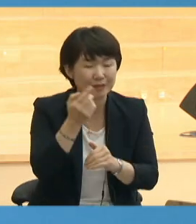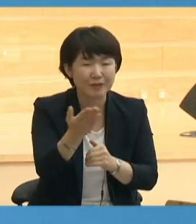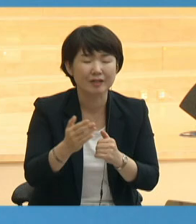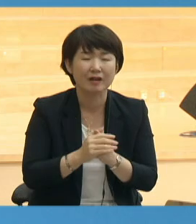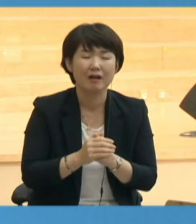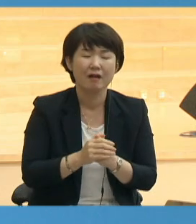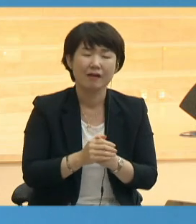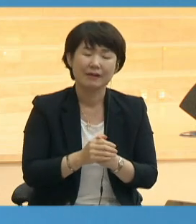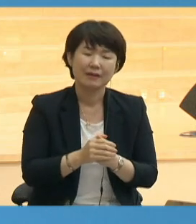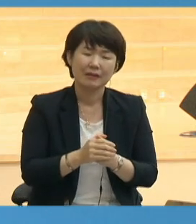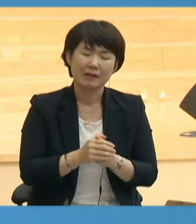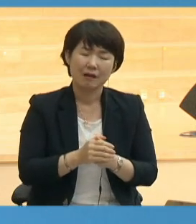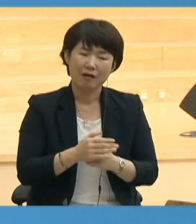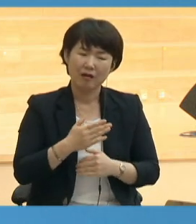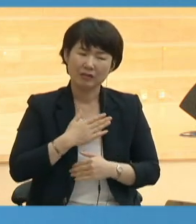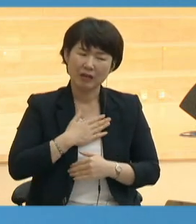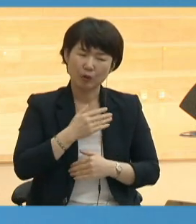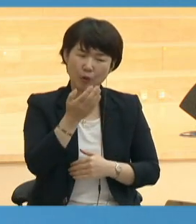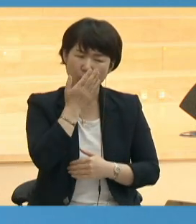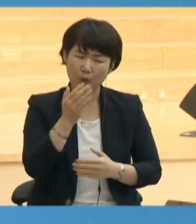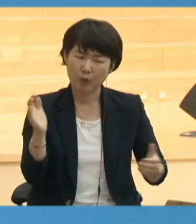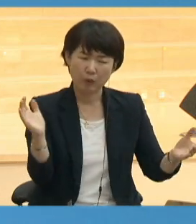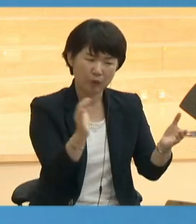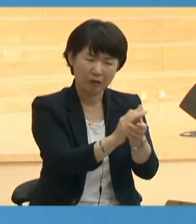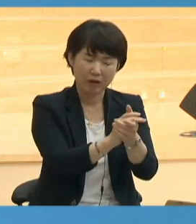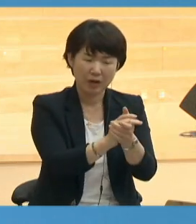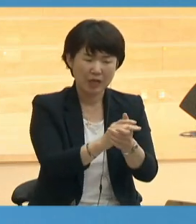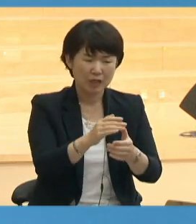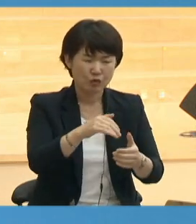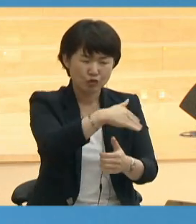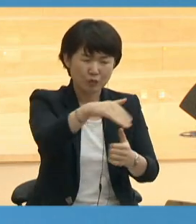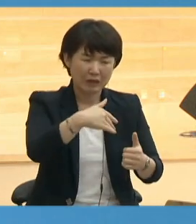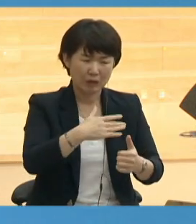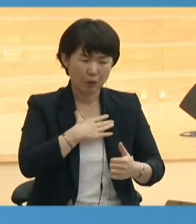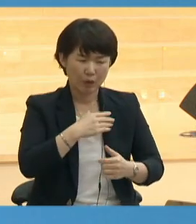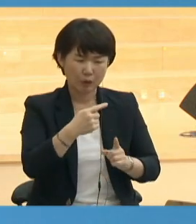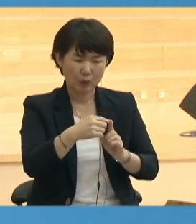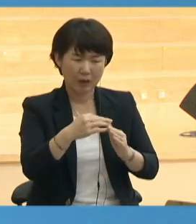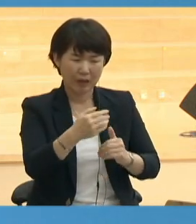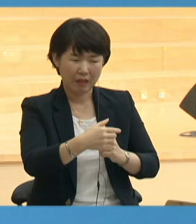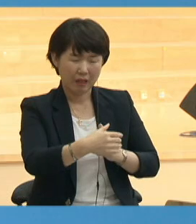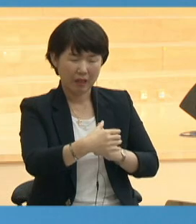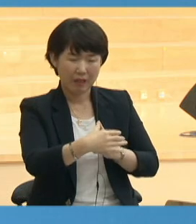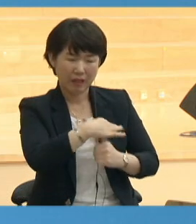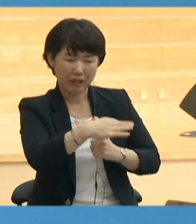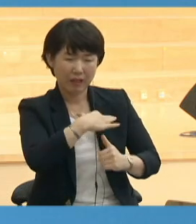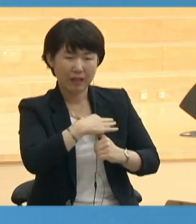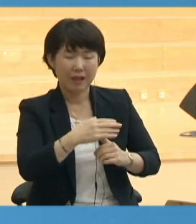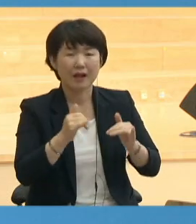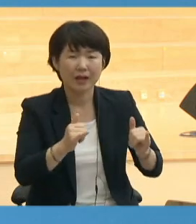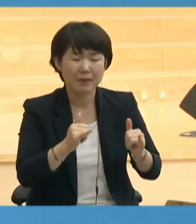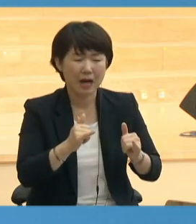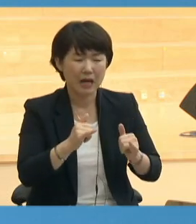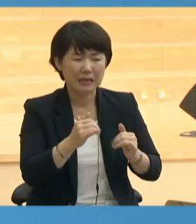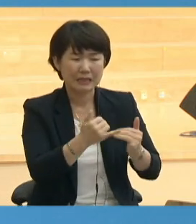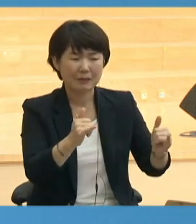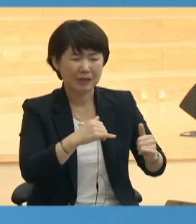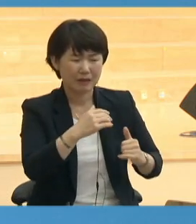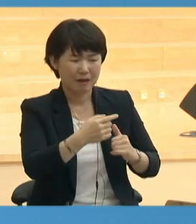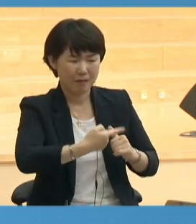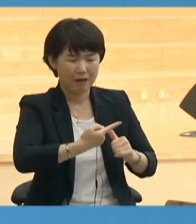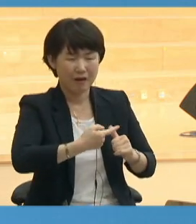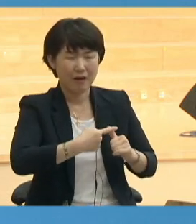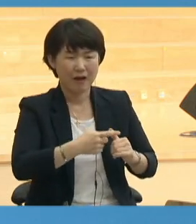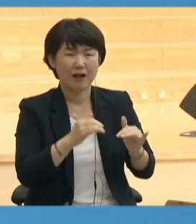아 나도 그 나물에 그 밥으로 주변에 막 몰릴 까봐 사람들이 막 몰아서 1기 할까봐